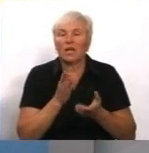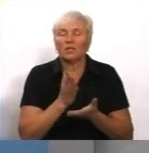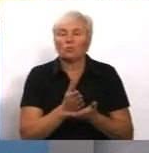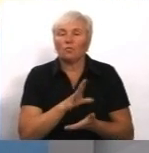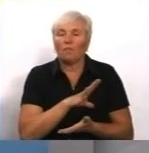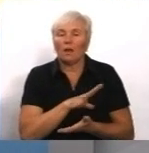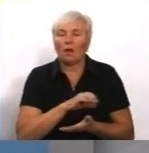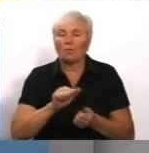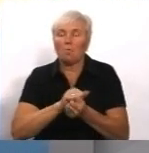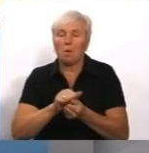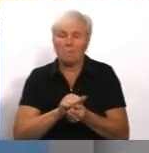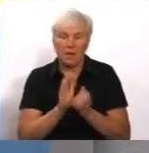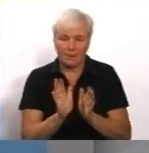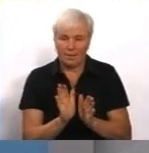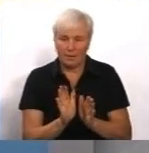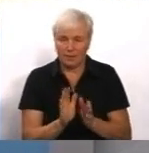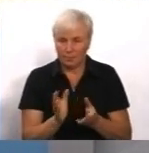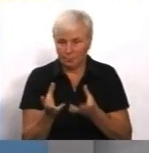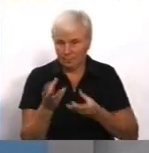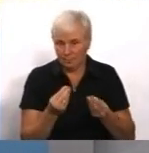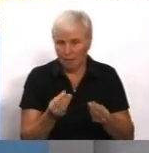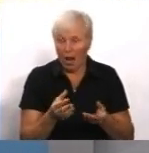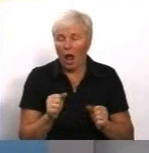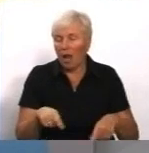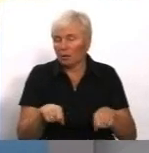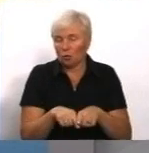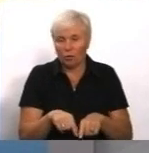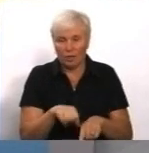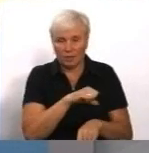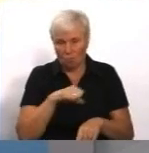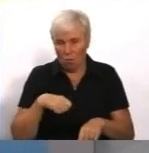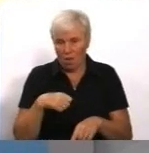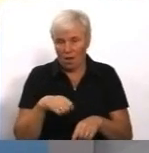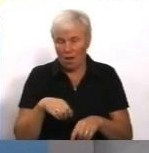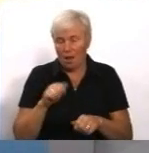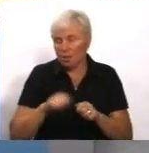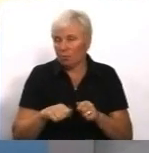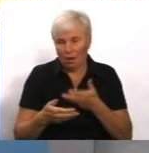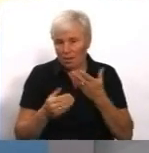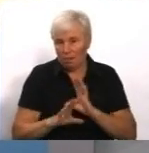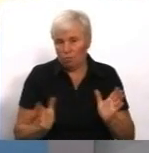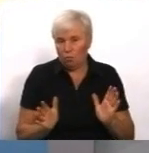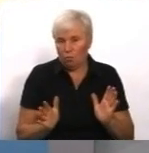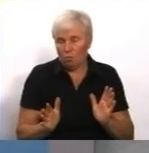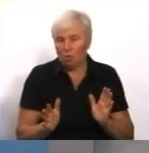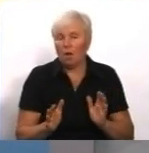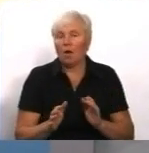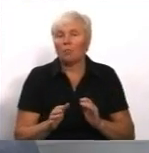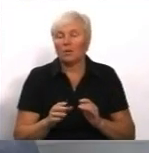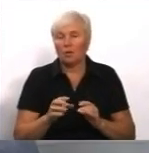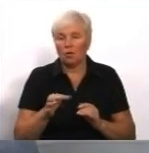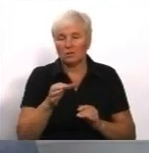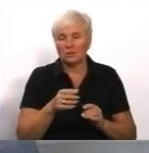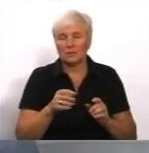папері, доки не створили службу, а як такої її не було. Тому з зусиллями вже і обласної адміністрації, і